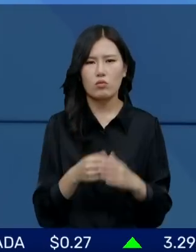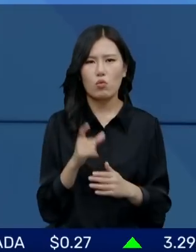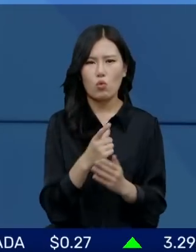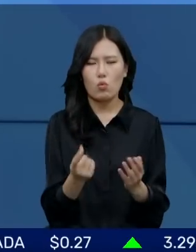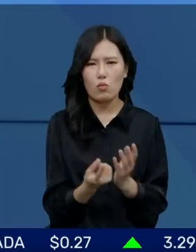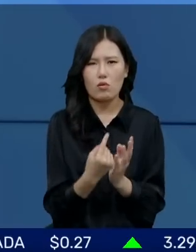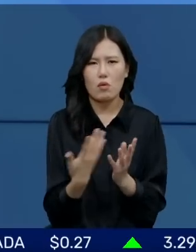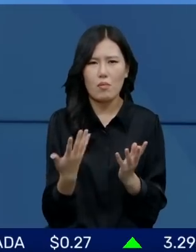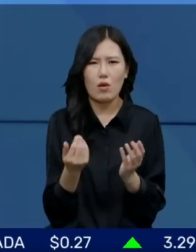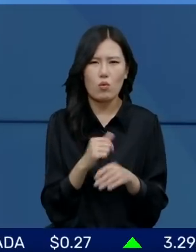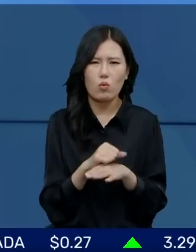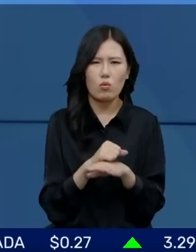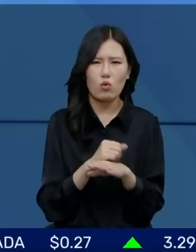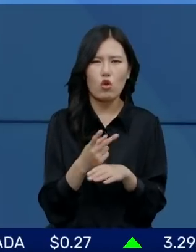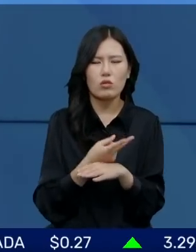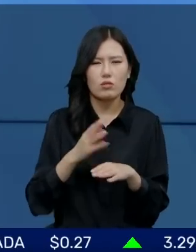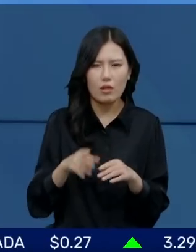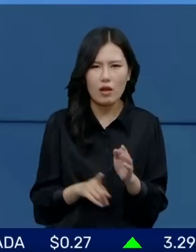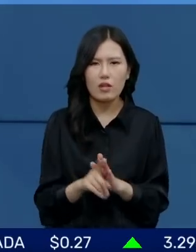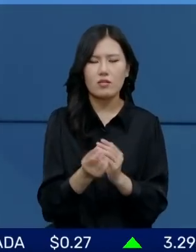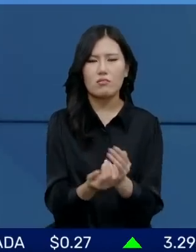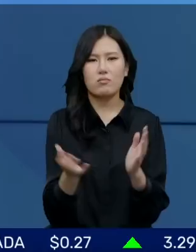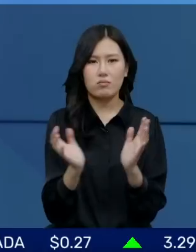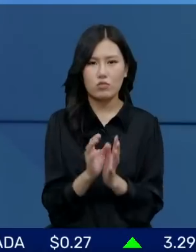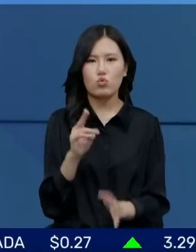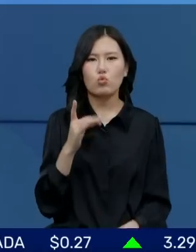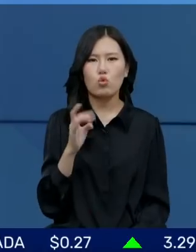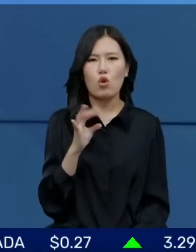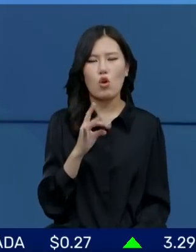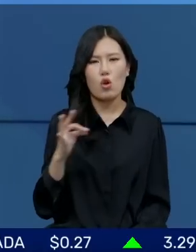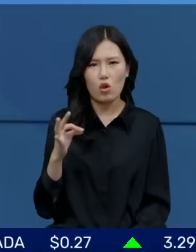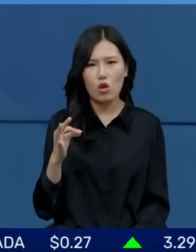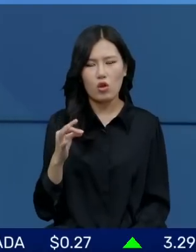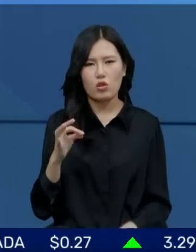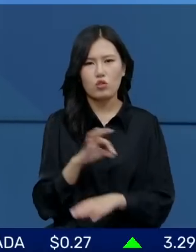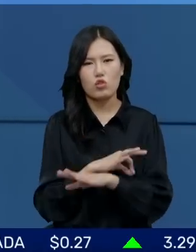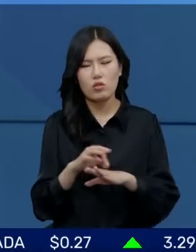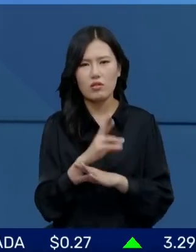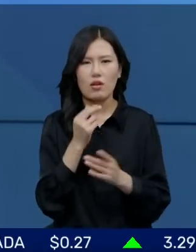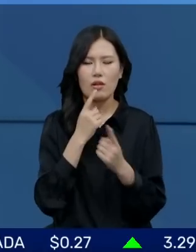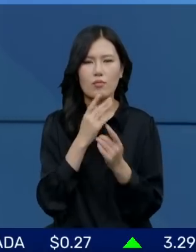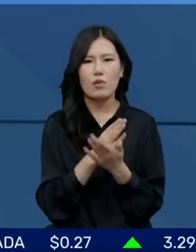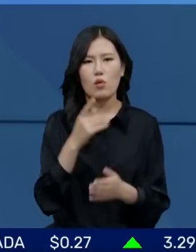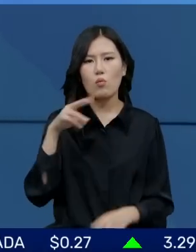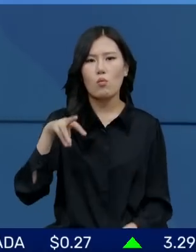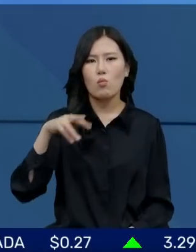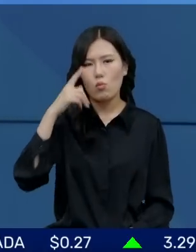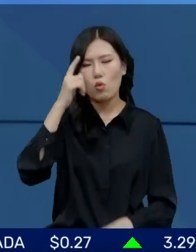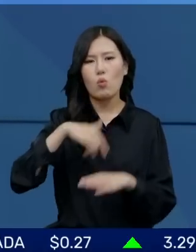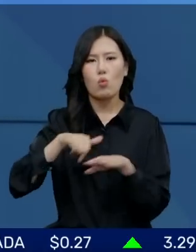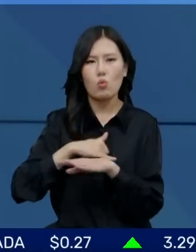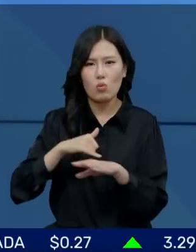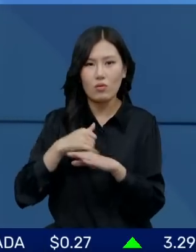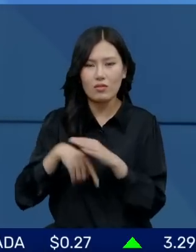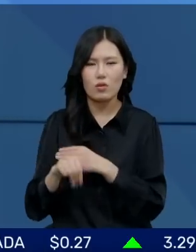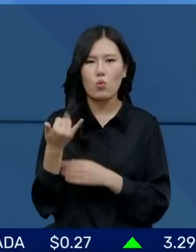хянан шалгагчийн ажлын даалгавар батлах тухай төр хорооны тогтоолын төслийг хэлэлцсэн юм а. Монгол улсын их хурлын тухай хууль болон бусад